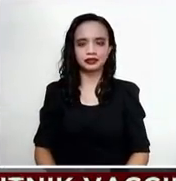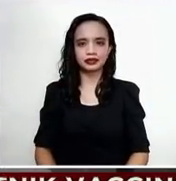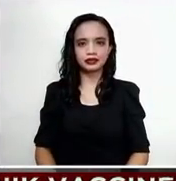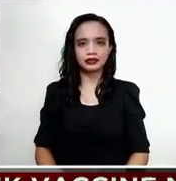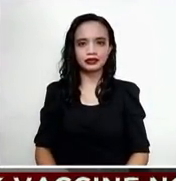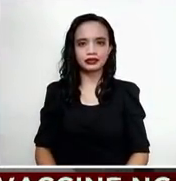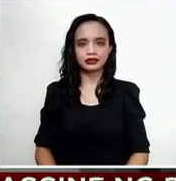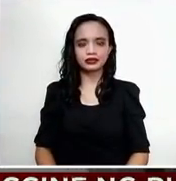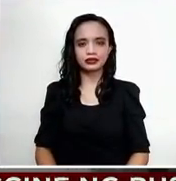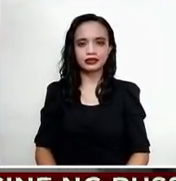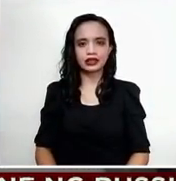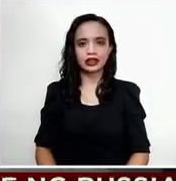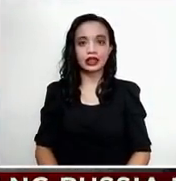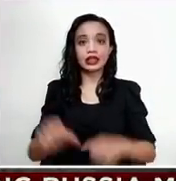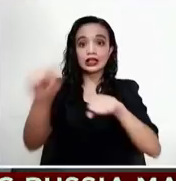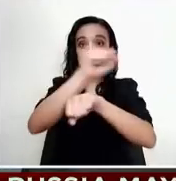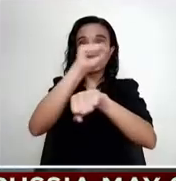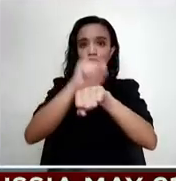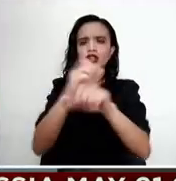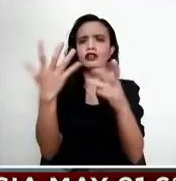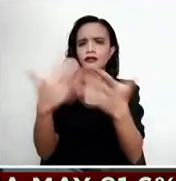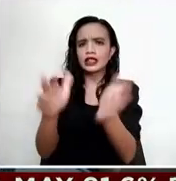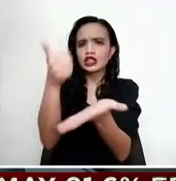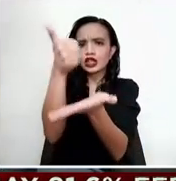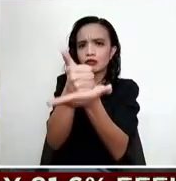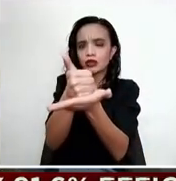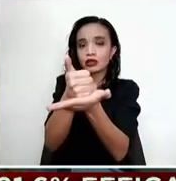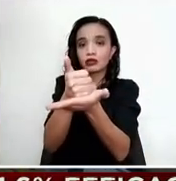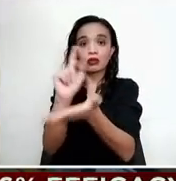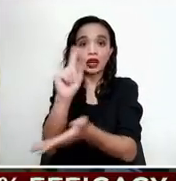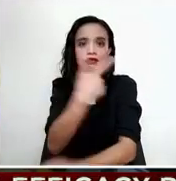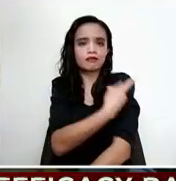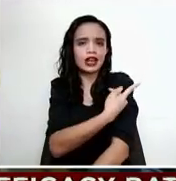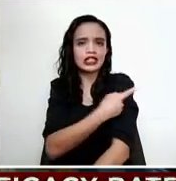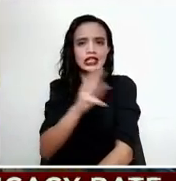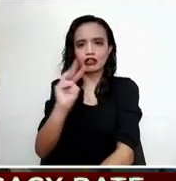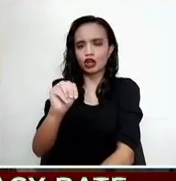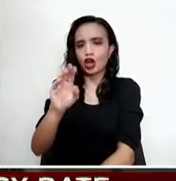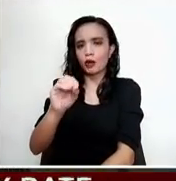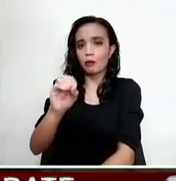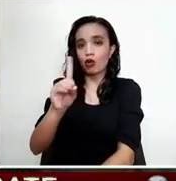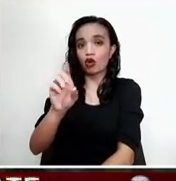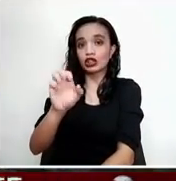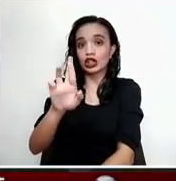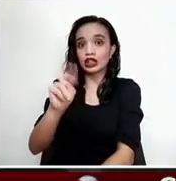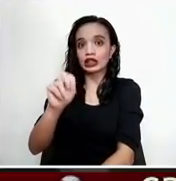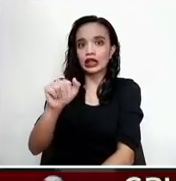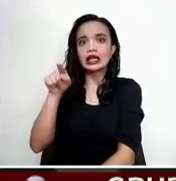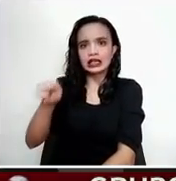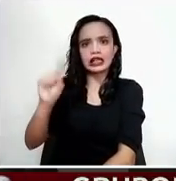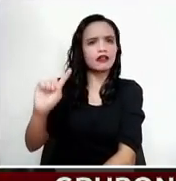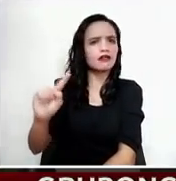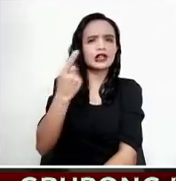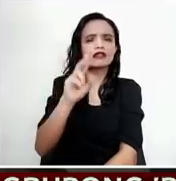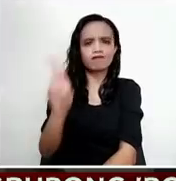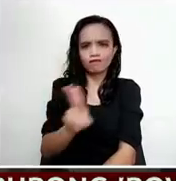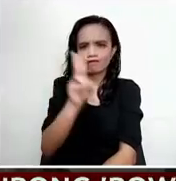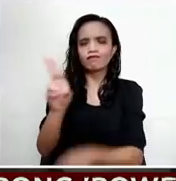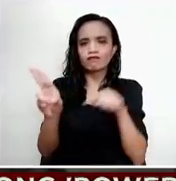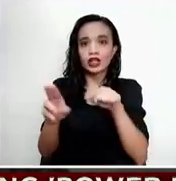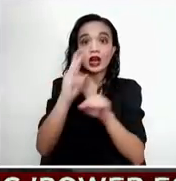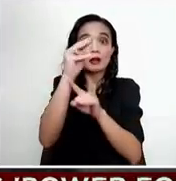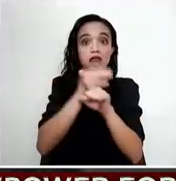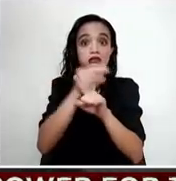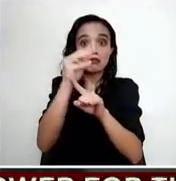inaprubahan sa Singapore ang bakunang gawa ng Moderna, ang unang bansa sa Asia na gagamit nito. Sa Marso, darating ang unang shipment